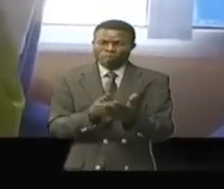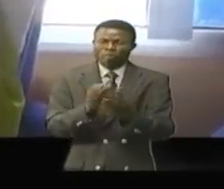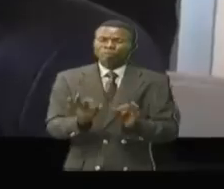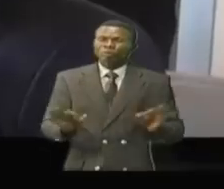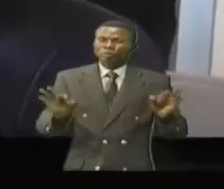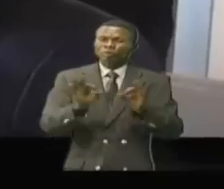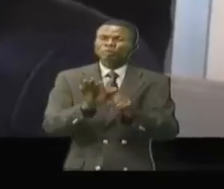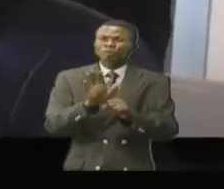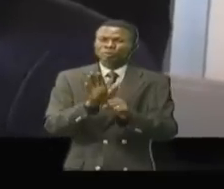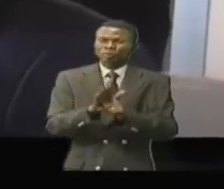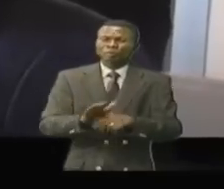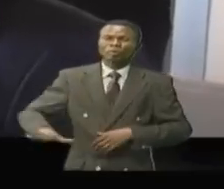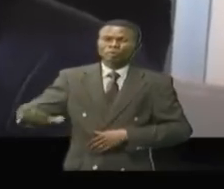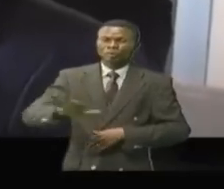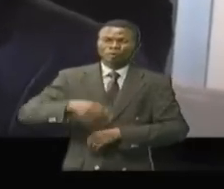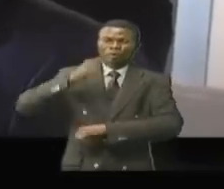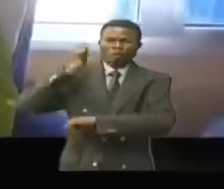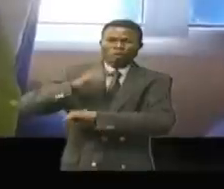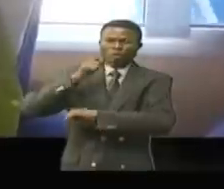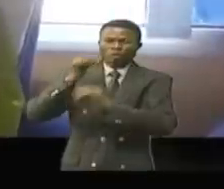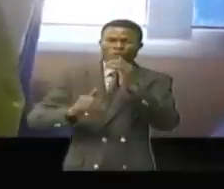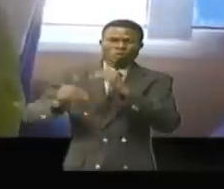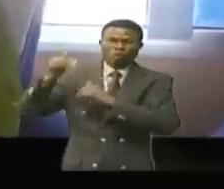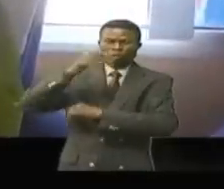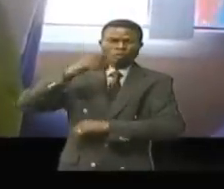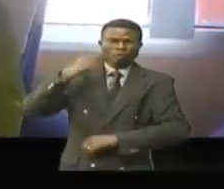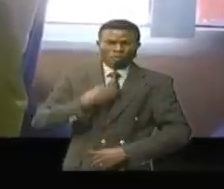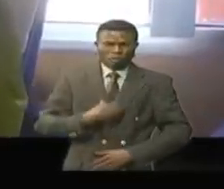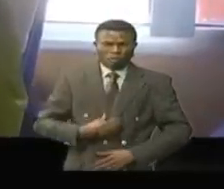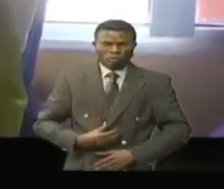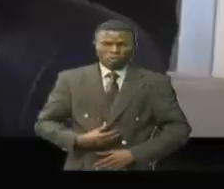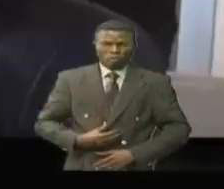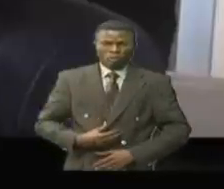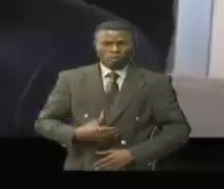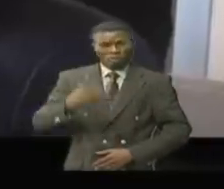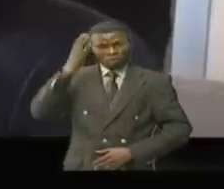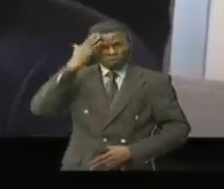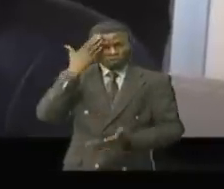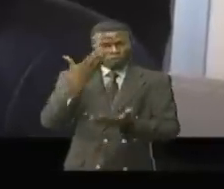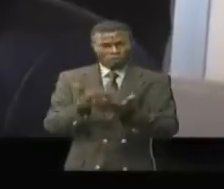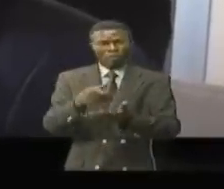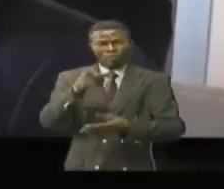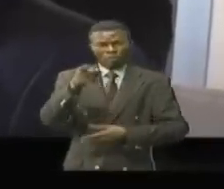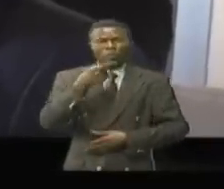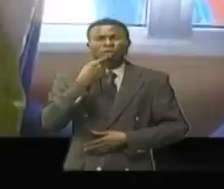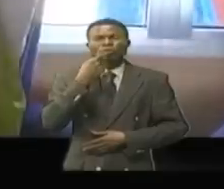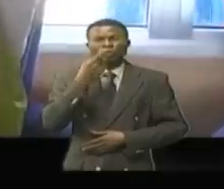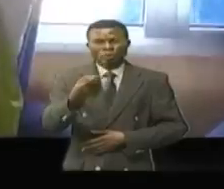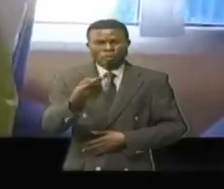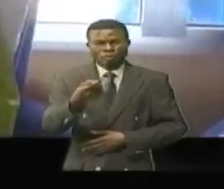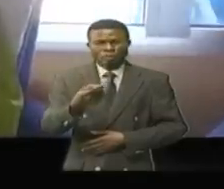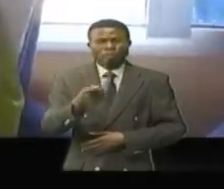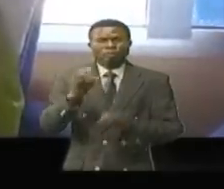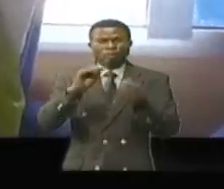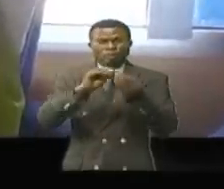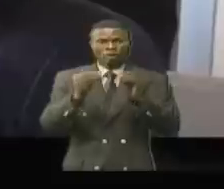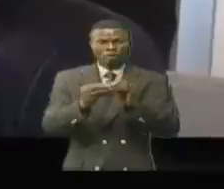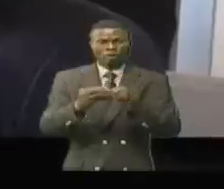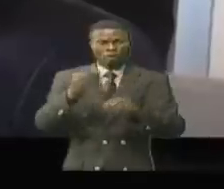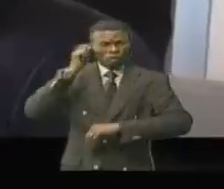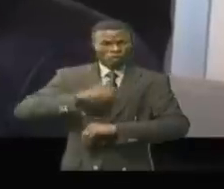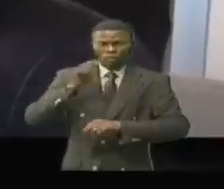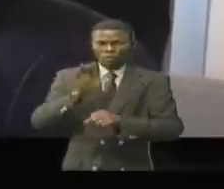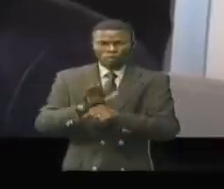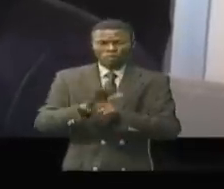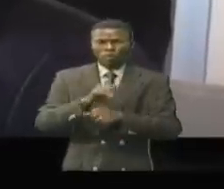la nation et pour le Conseil supérieur de la magistrature. À en croire Dieudonné Kamuleta, l'effectif de magistrats n'est pas